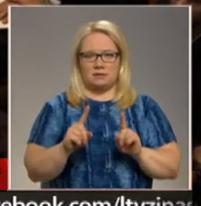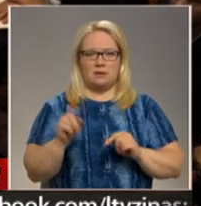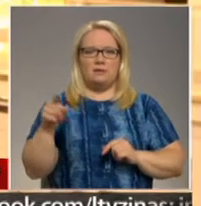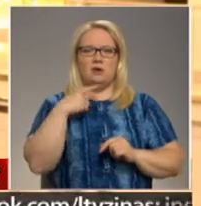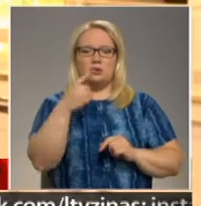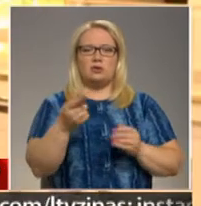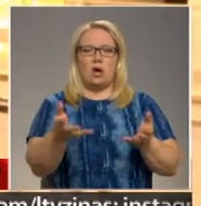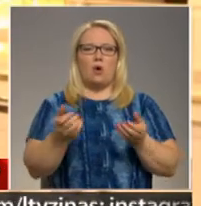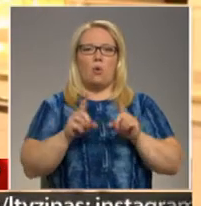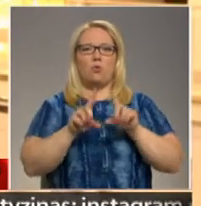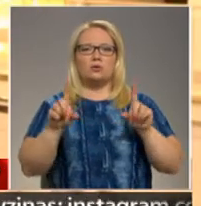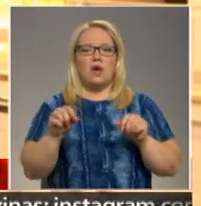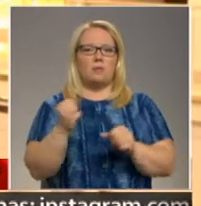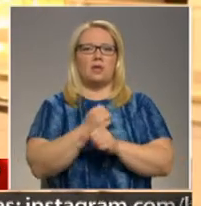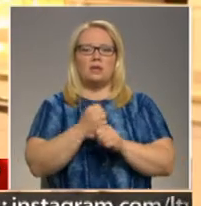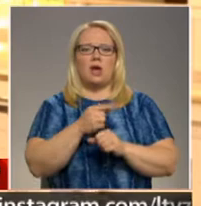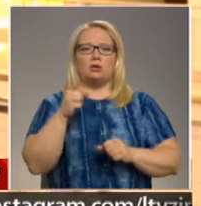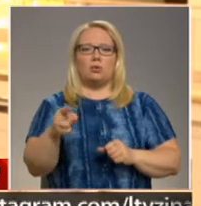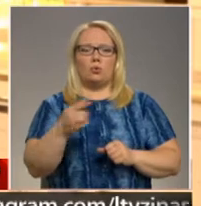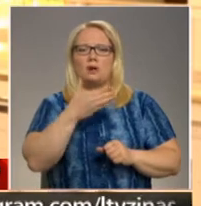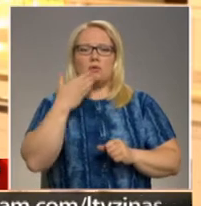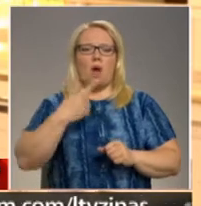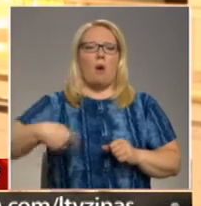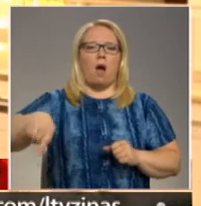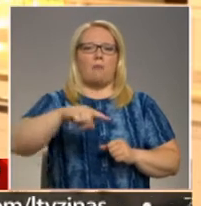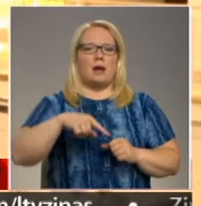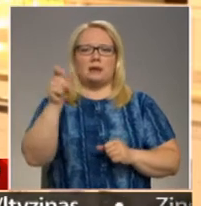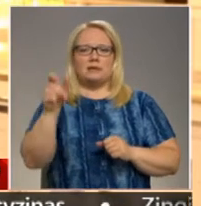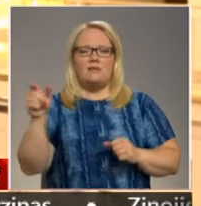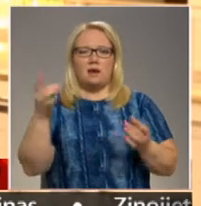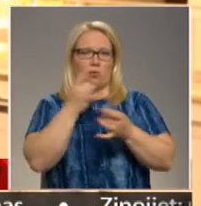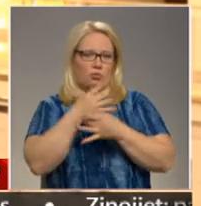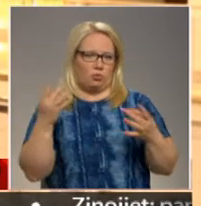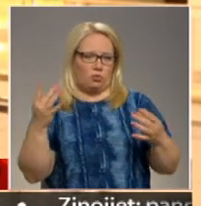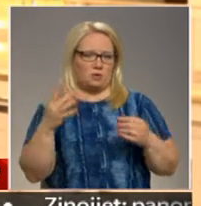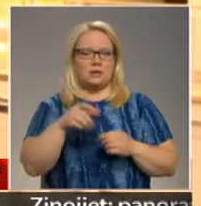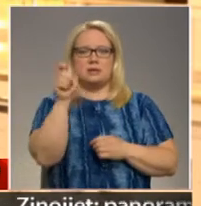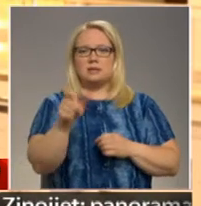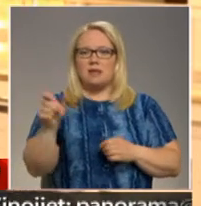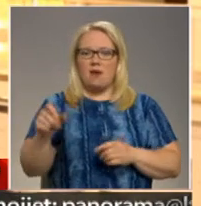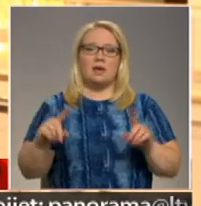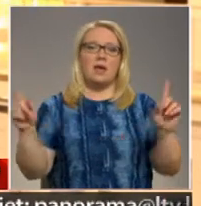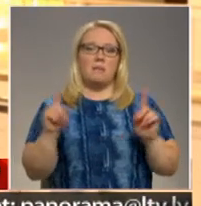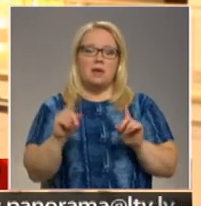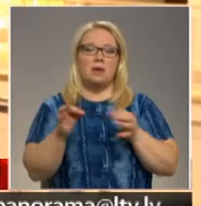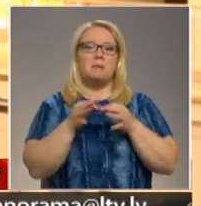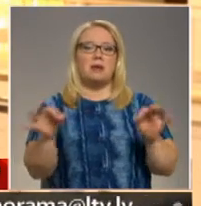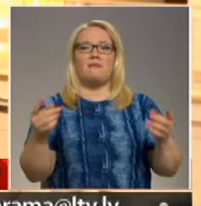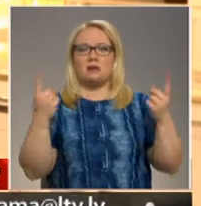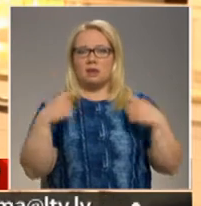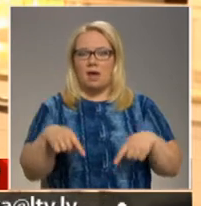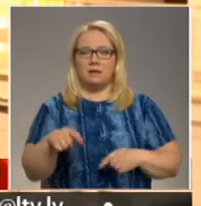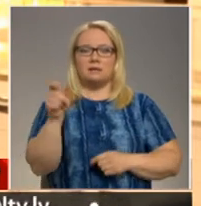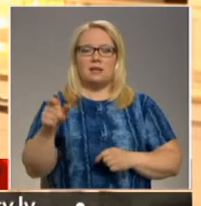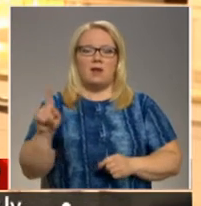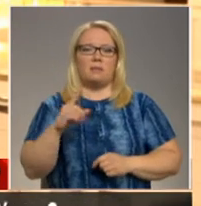Uzņēmums netaisa tur, kur nav arī apkārt cilvēkiem, kultūras cilvēkiem. Ir brīvais laiks, cilvēkiem